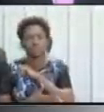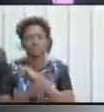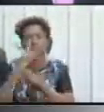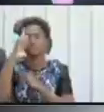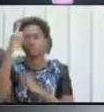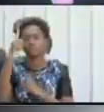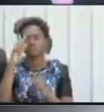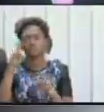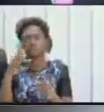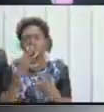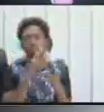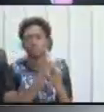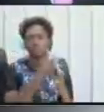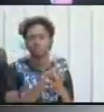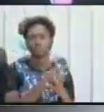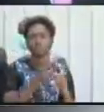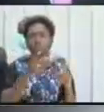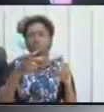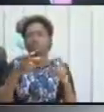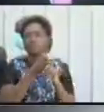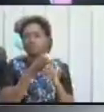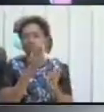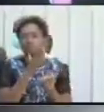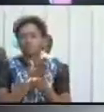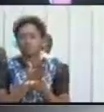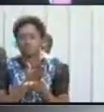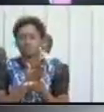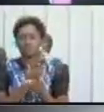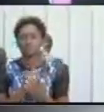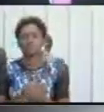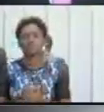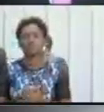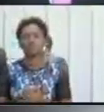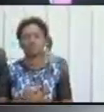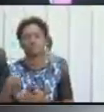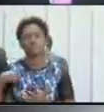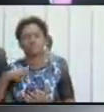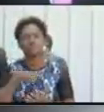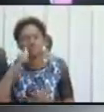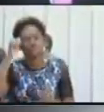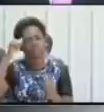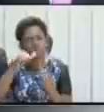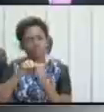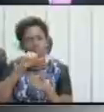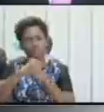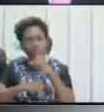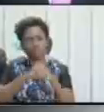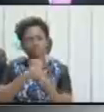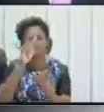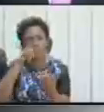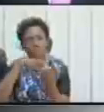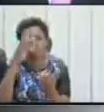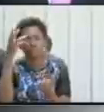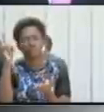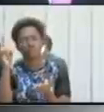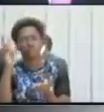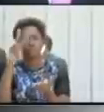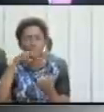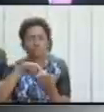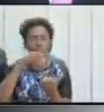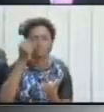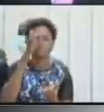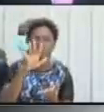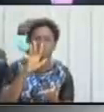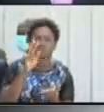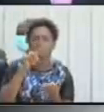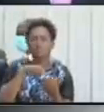a été faite, et puis kidnapping dans le pays. Et nous songer dans l'année 2016, disons